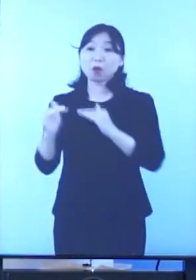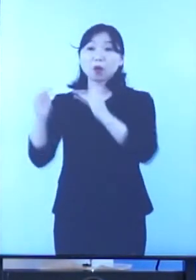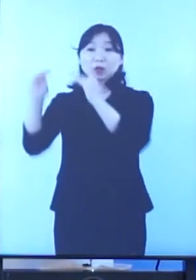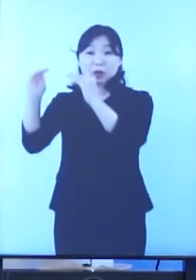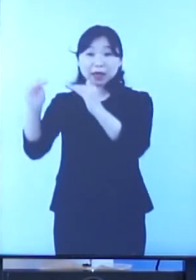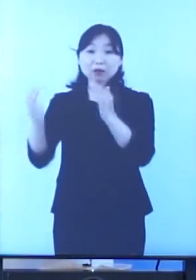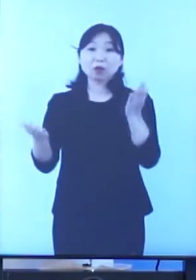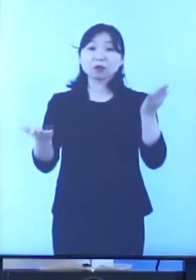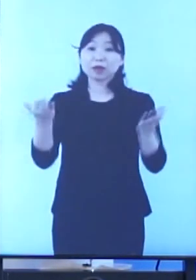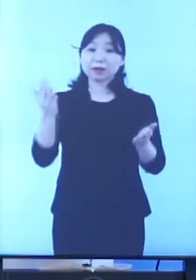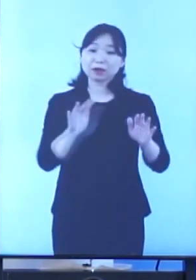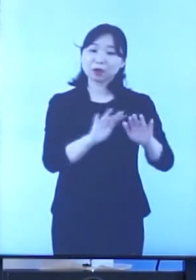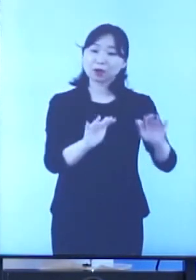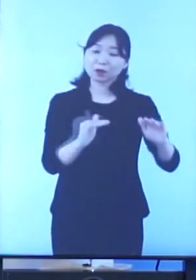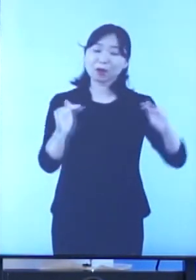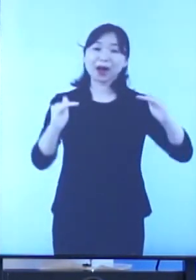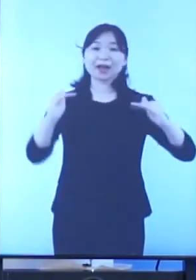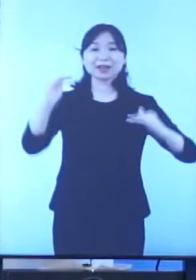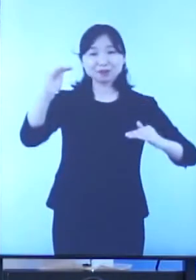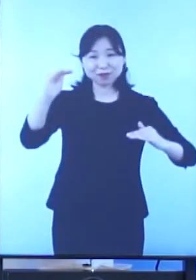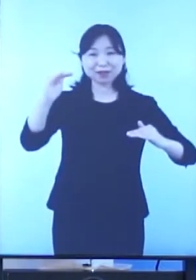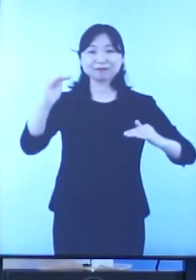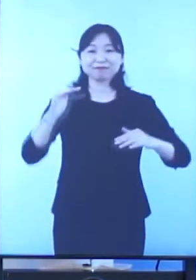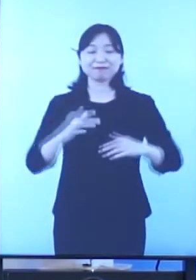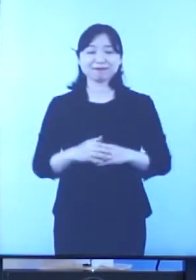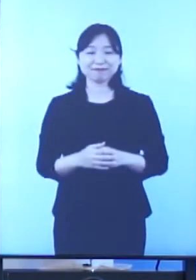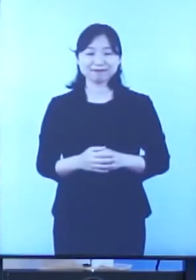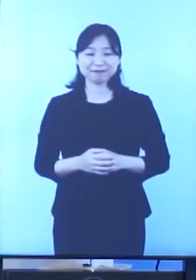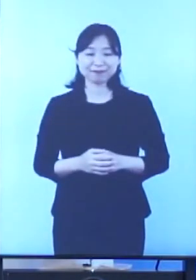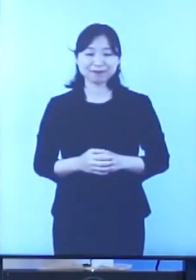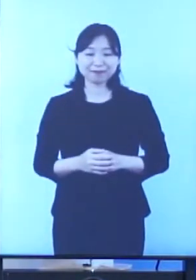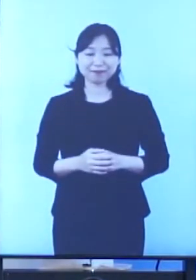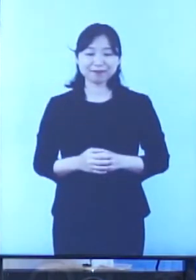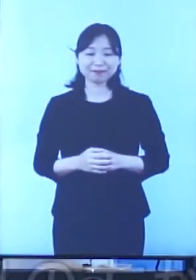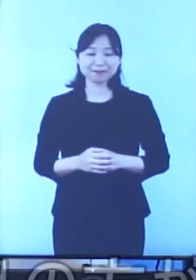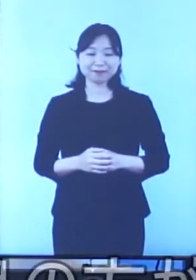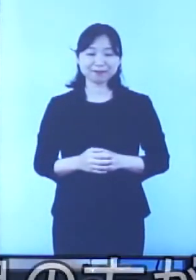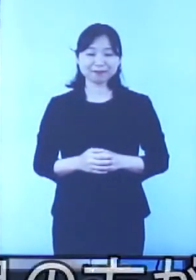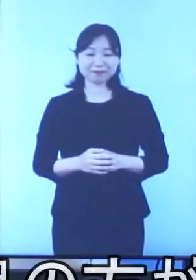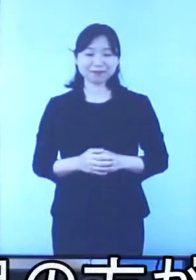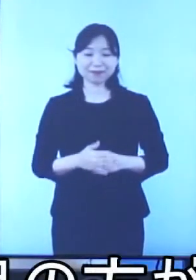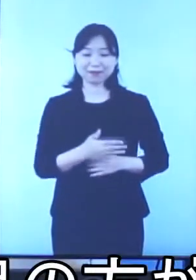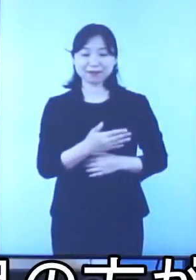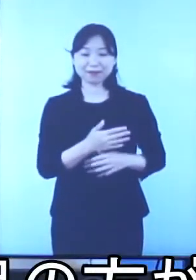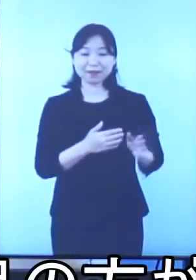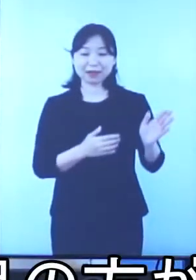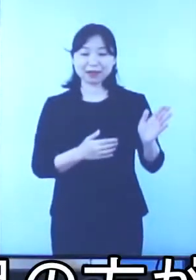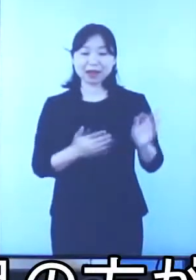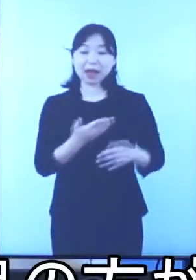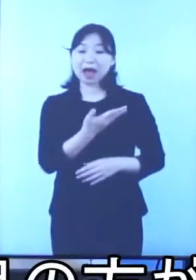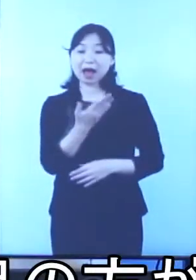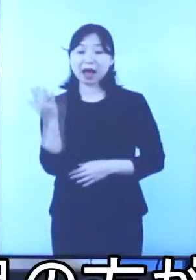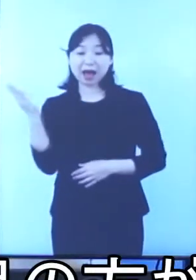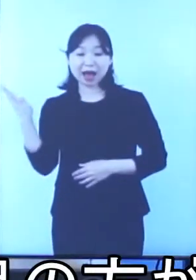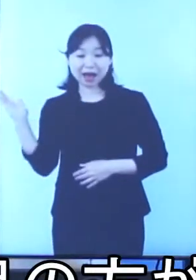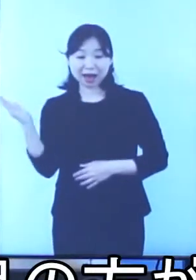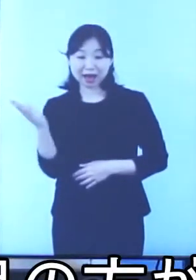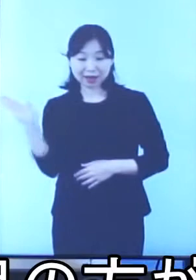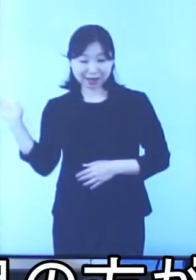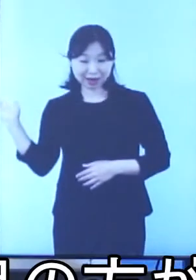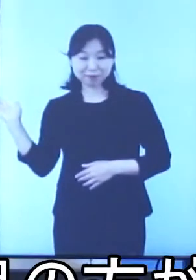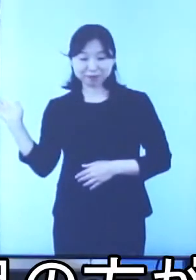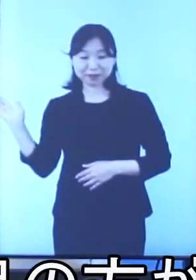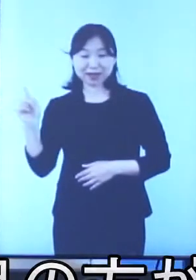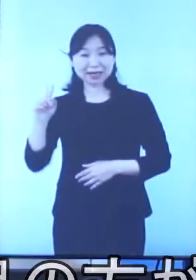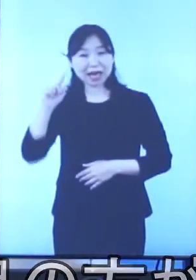はり低くなっております。この赤同士で比べると1回目より2回目の方が、